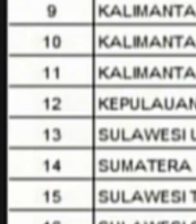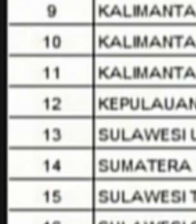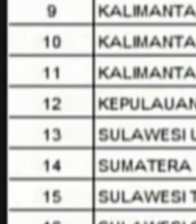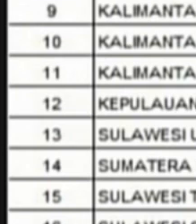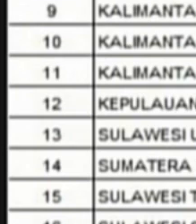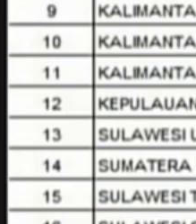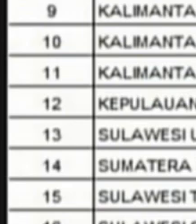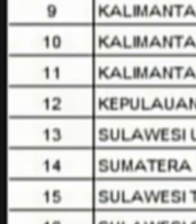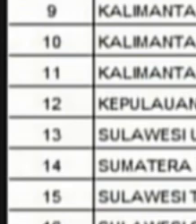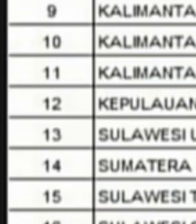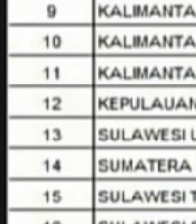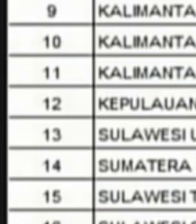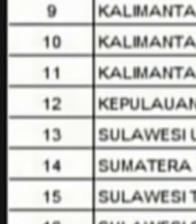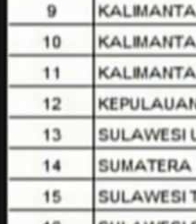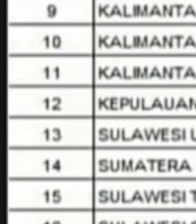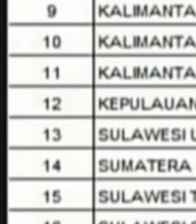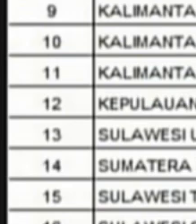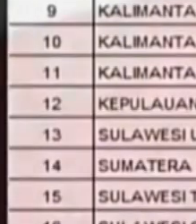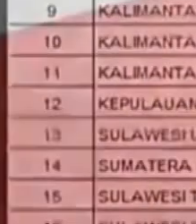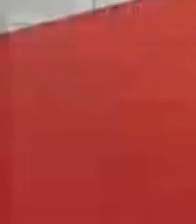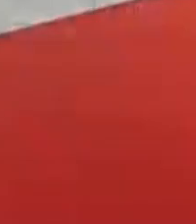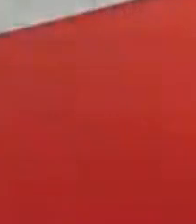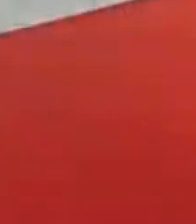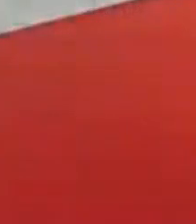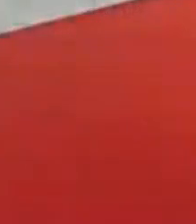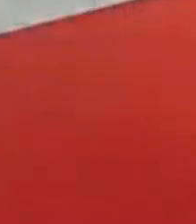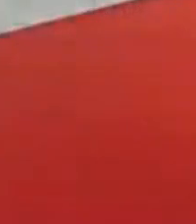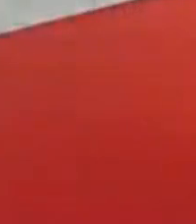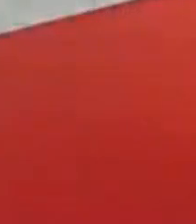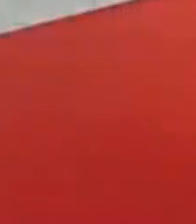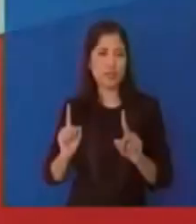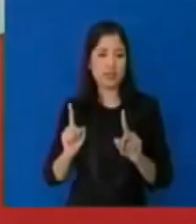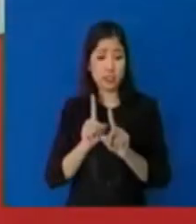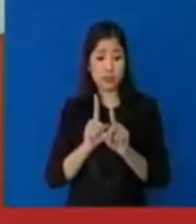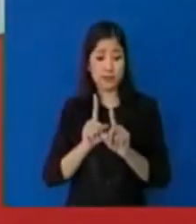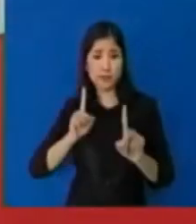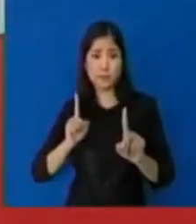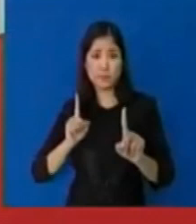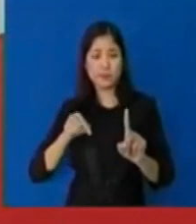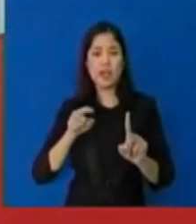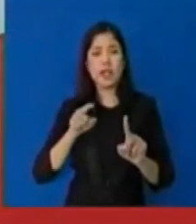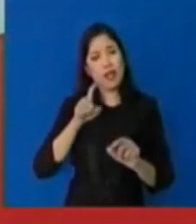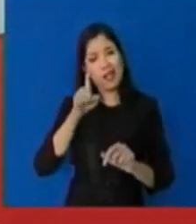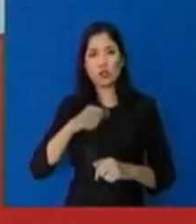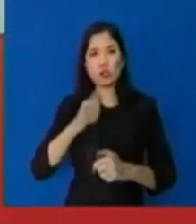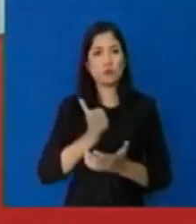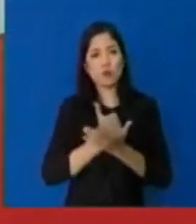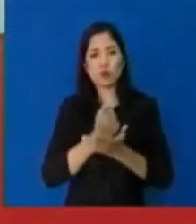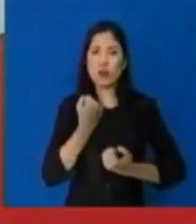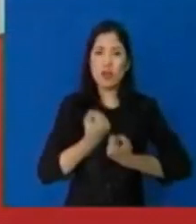lagi, bahwa social distancing, menjaga jarak, itu harus kita laksanakan dengan